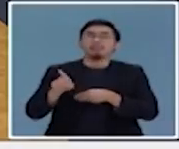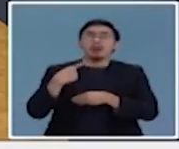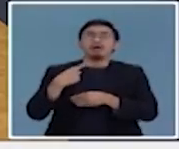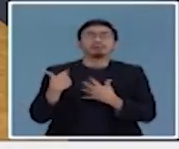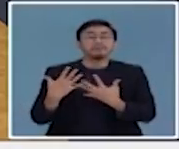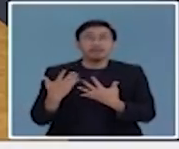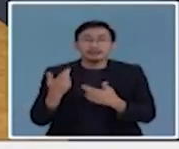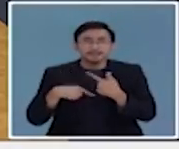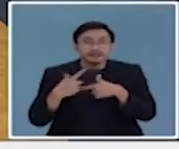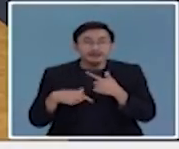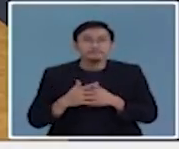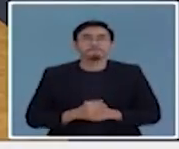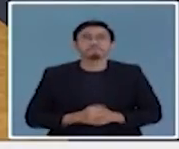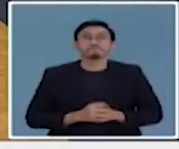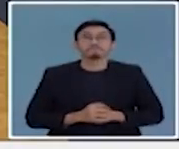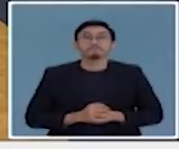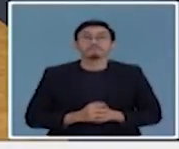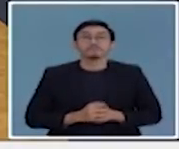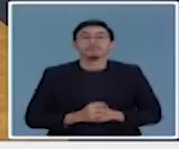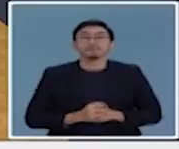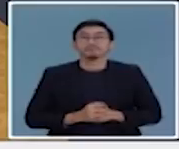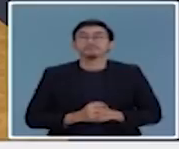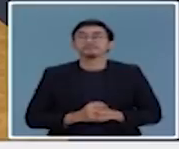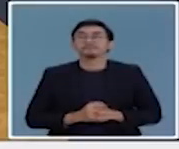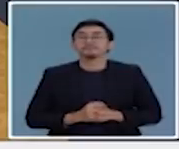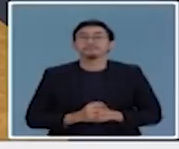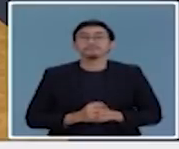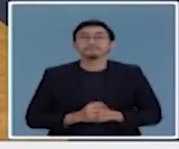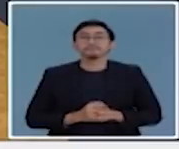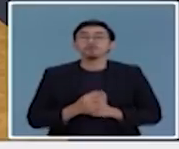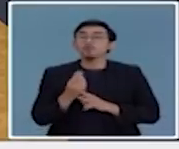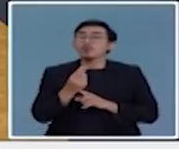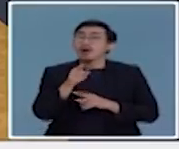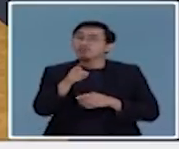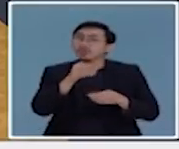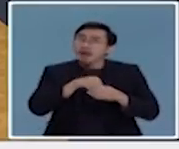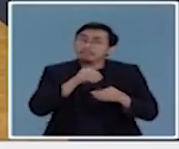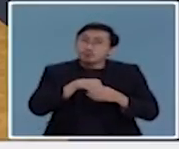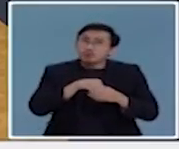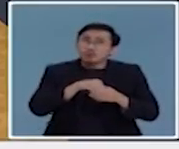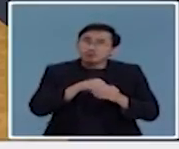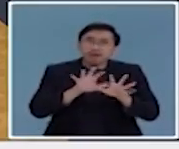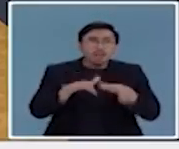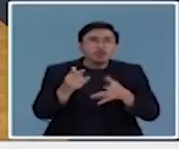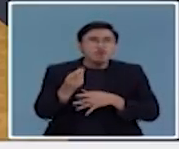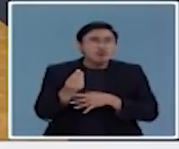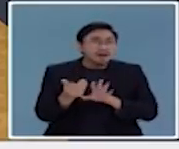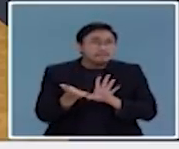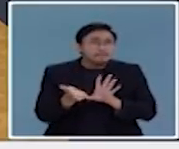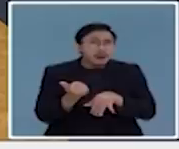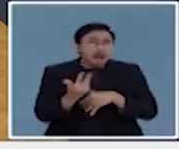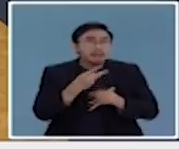bisa mengumpulkan uang sebanyak ini? Itu memang tabungan atau memang tidak sengaja menyisihkan kembalian uang koin seperti itu?